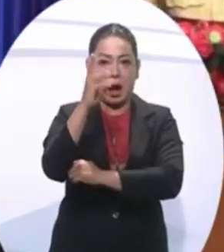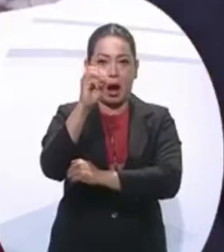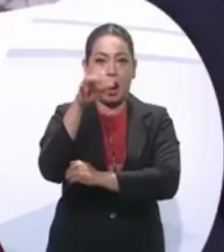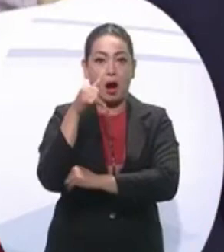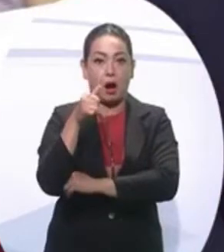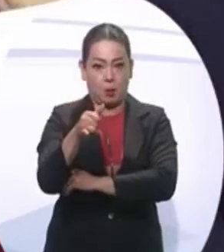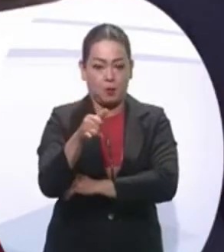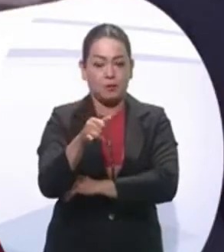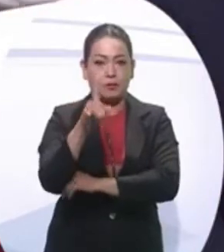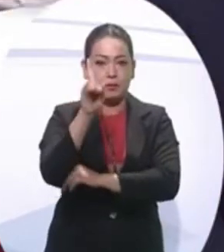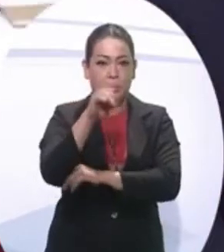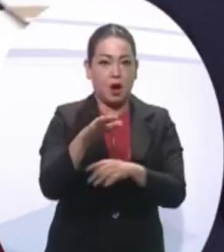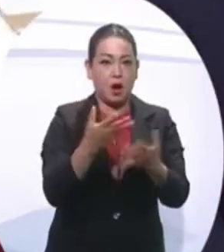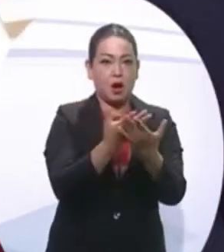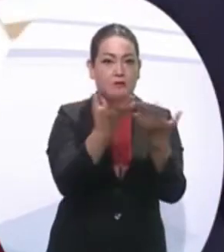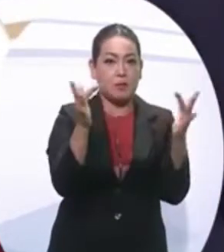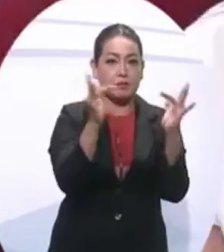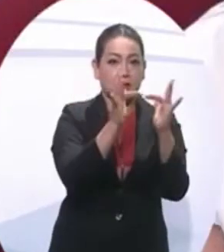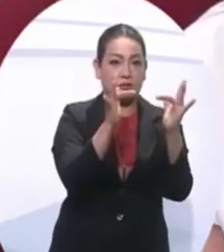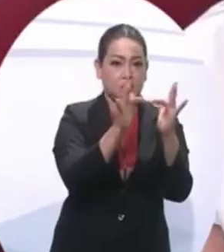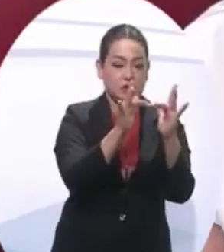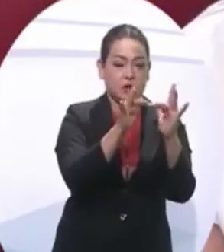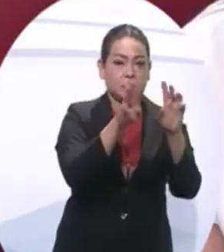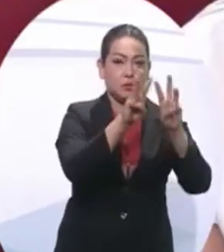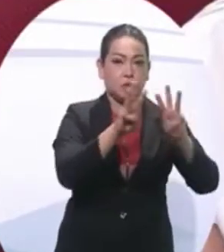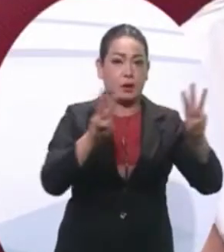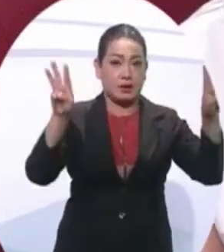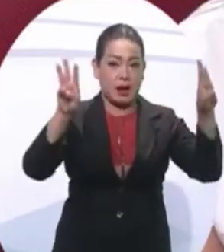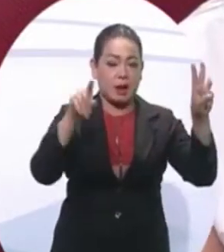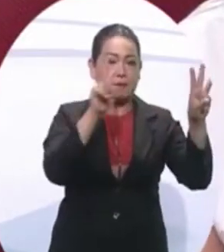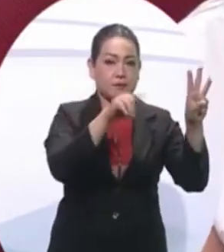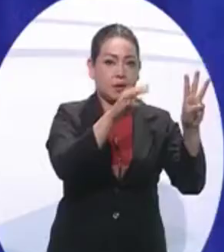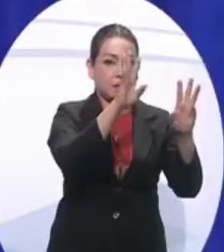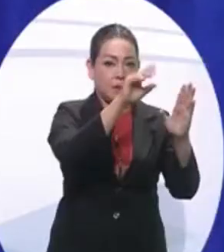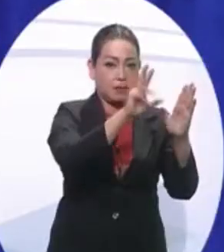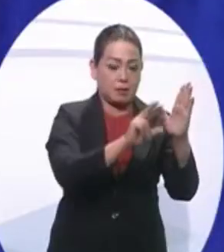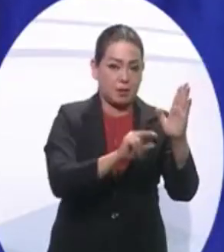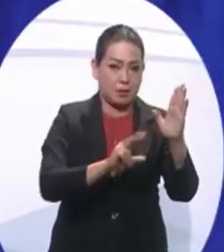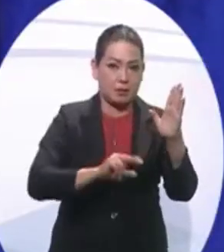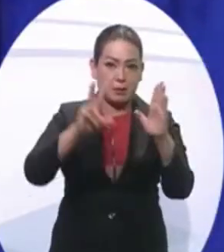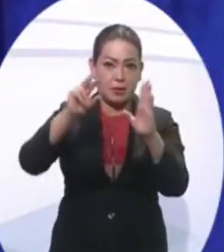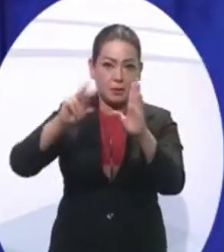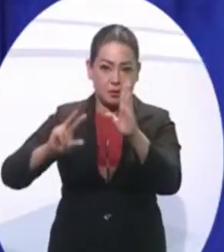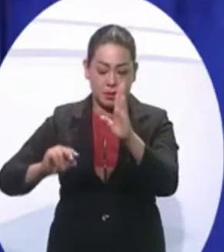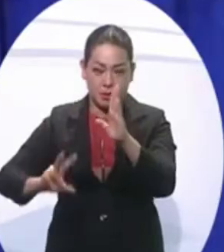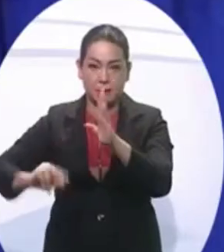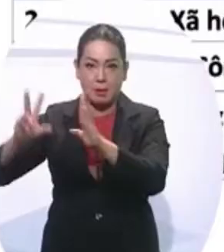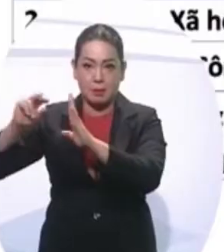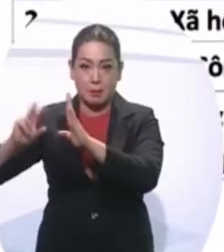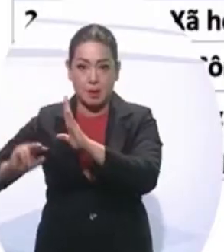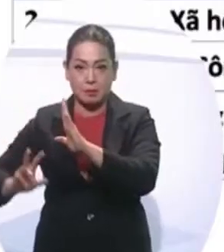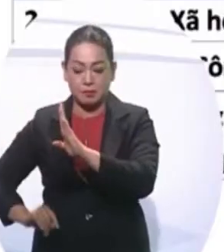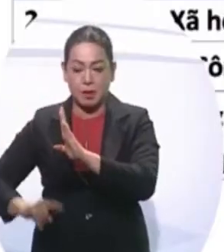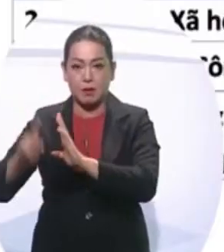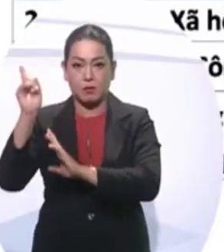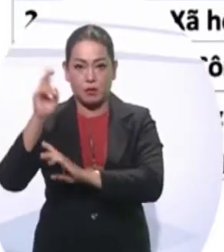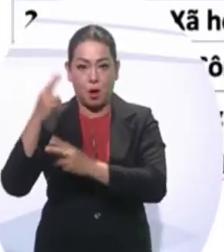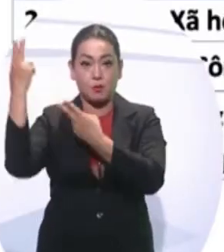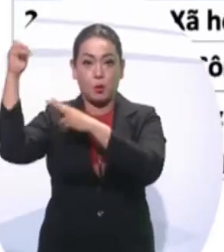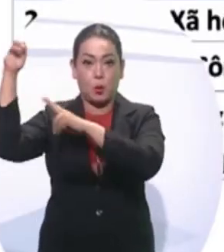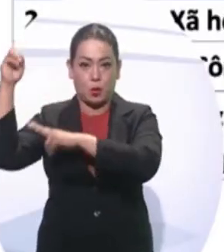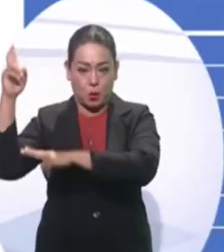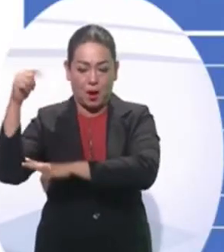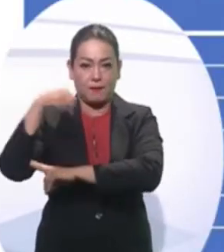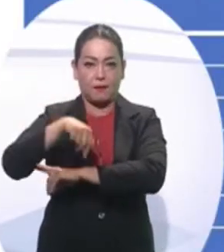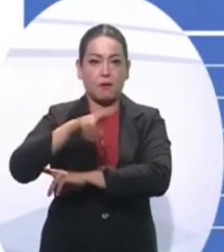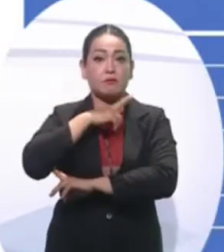là mười số 15 trong đó hơn bảy mươi phần trăm là tác giả ngoài trường và tác giả nước ngoài số bài tiếng Anh chiếm khoảng hơn 1/3 từ